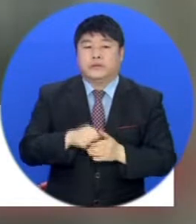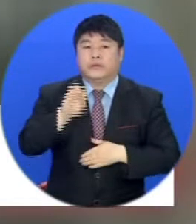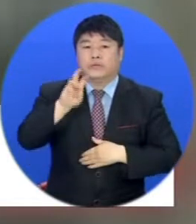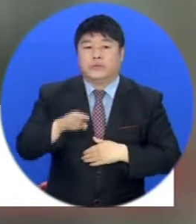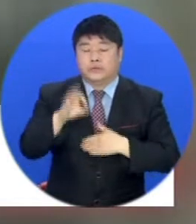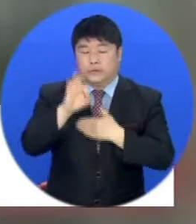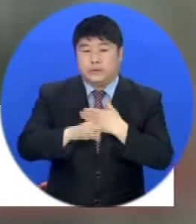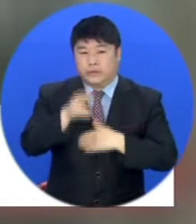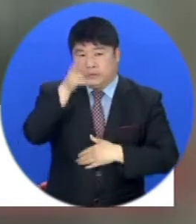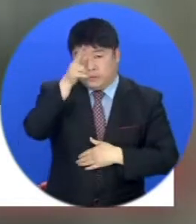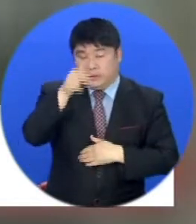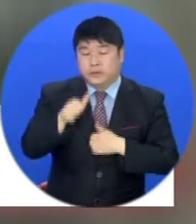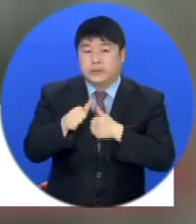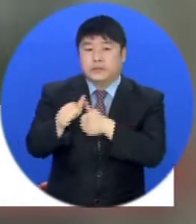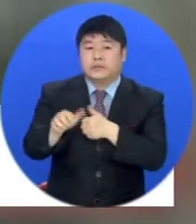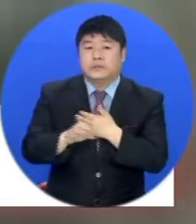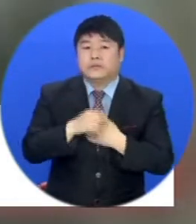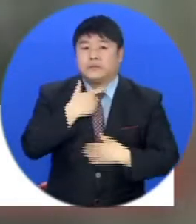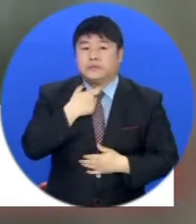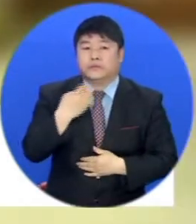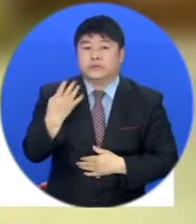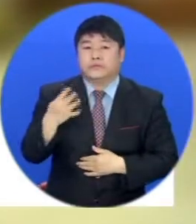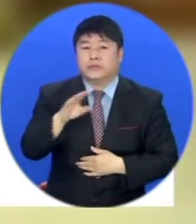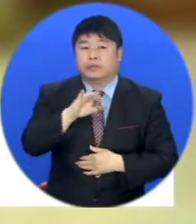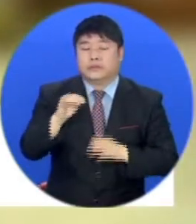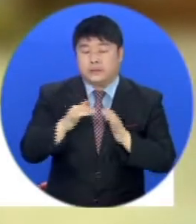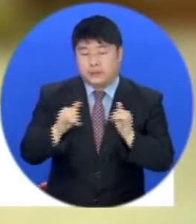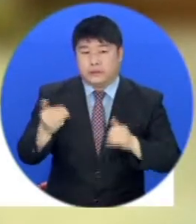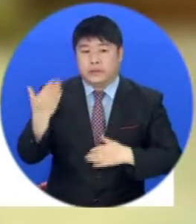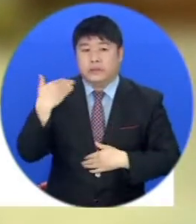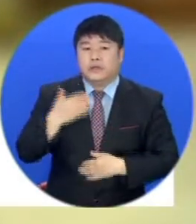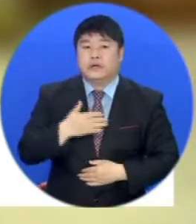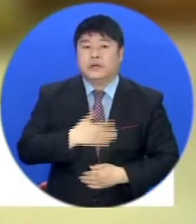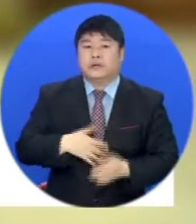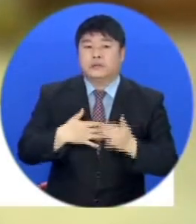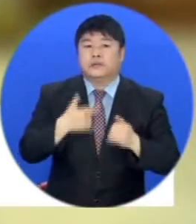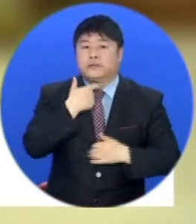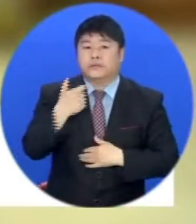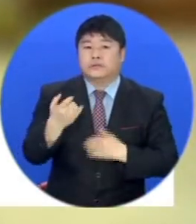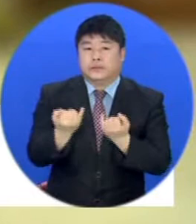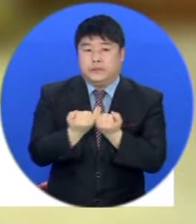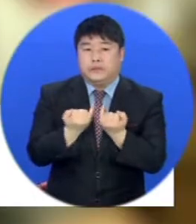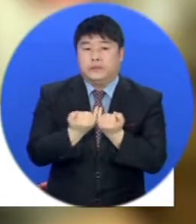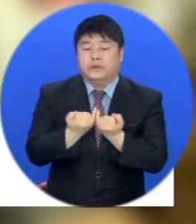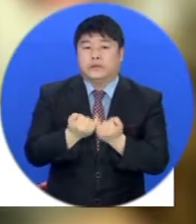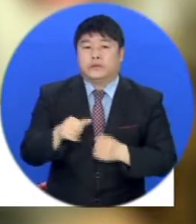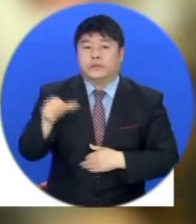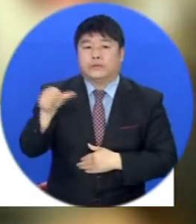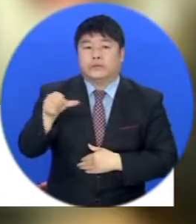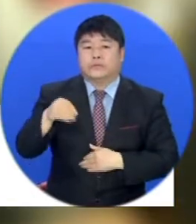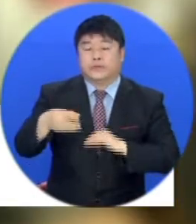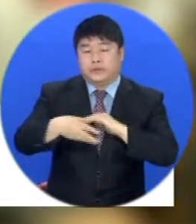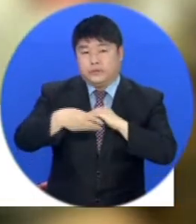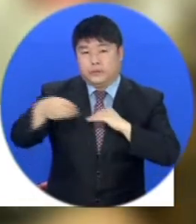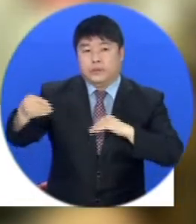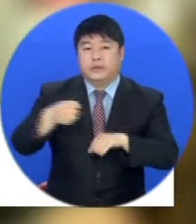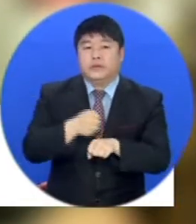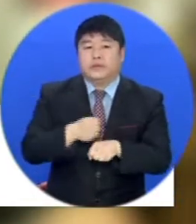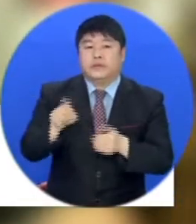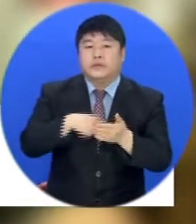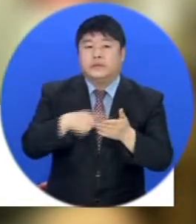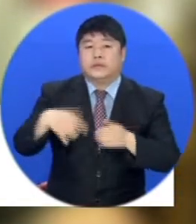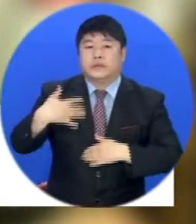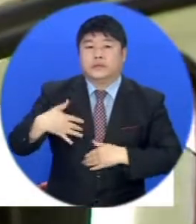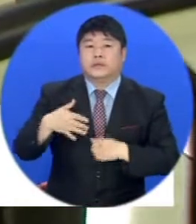광주 서부경찰서에 따르면 64살 이모 씨는 과거 지인인 60대 여성이 5천만 원을 빌려갔다가